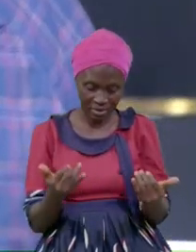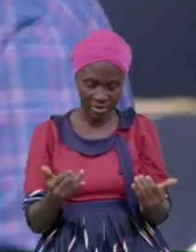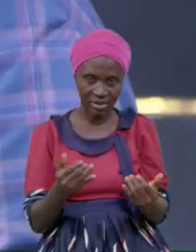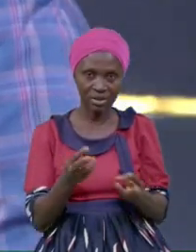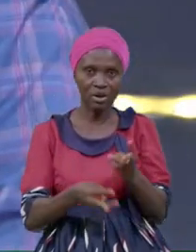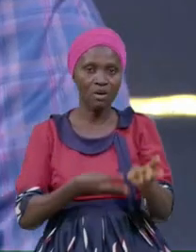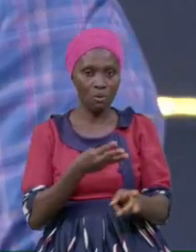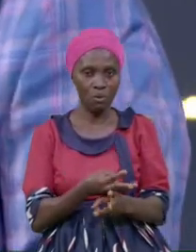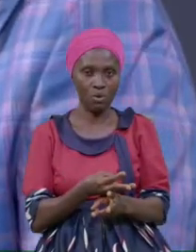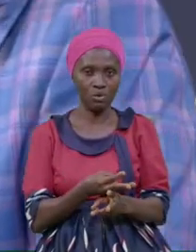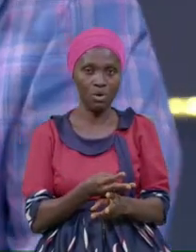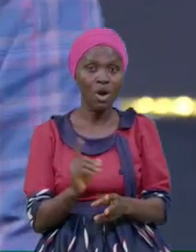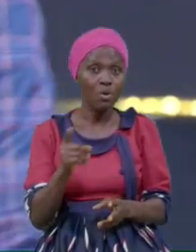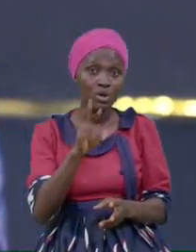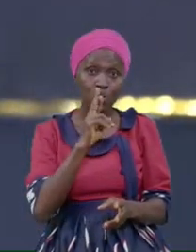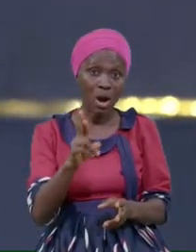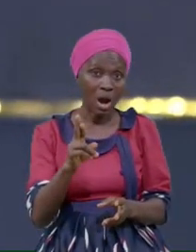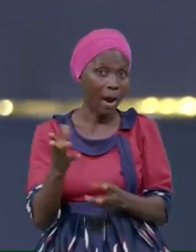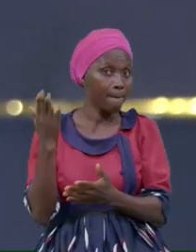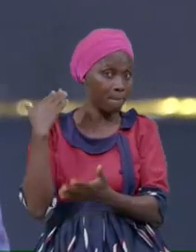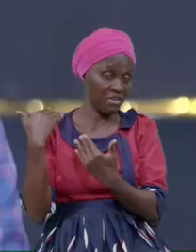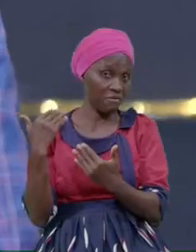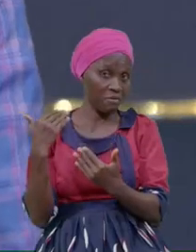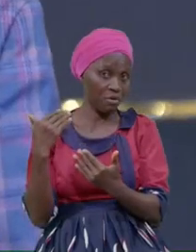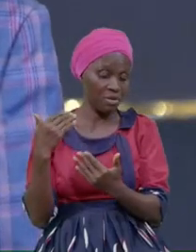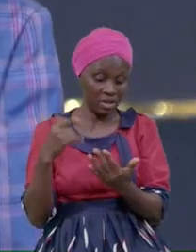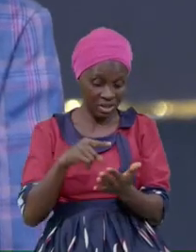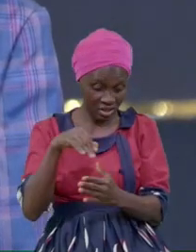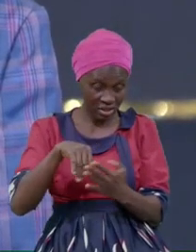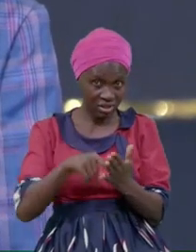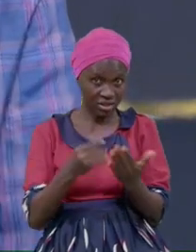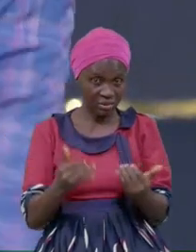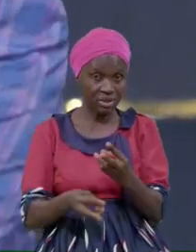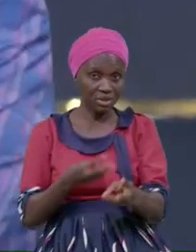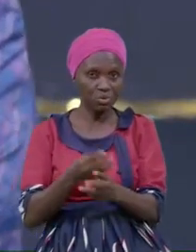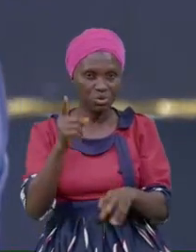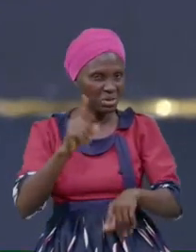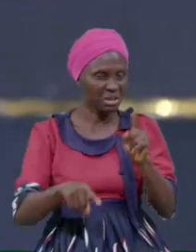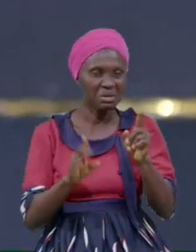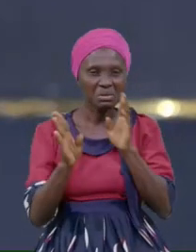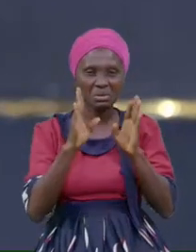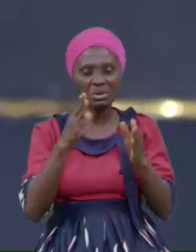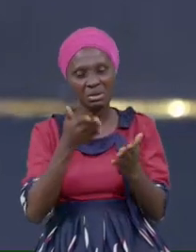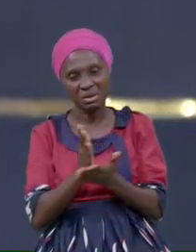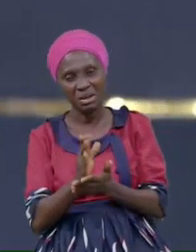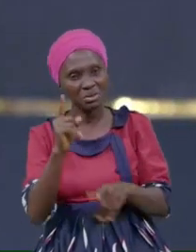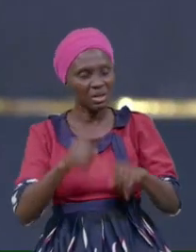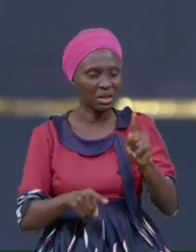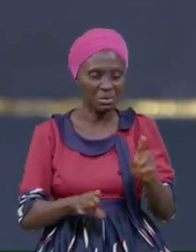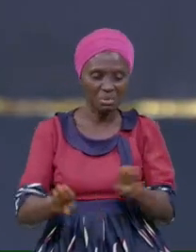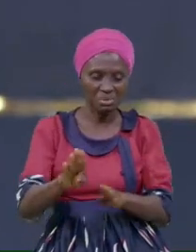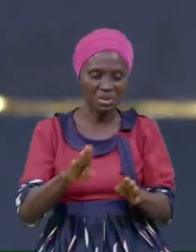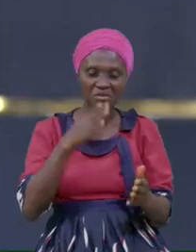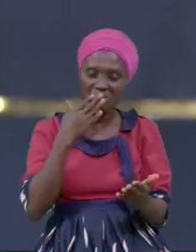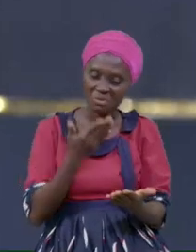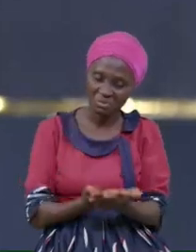là où tu étais avant, le siècle présent, tu n'arrivais pas à vivre dans la justice, tu n'arrivais pas bien à parler, à marcher dans la justice, tu